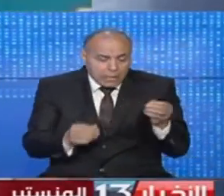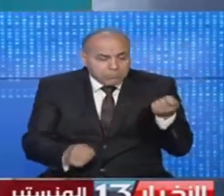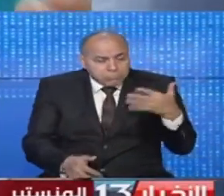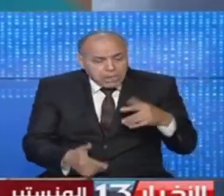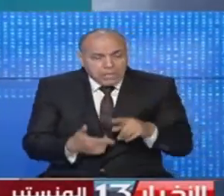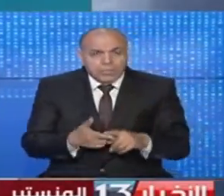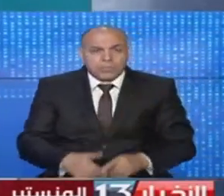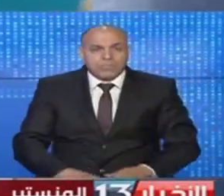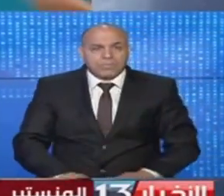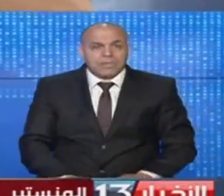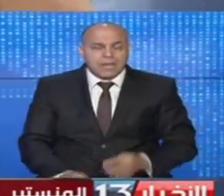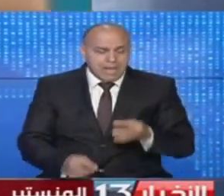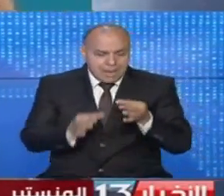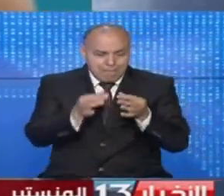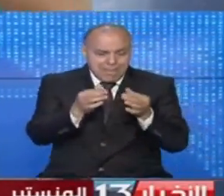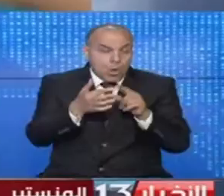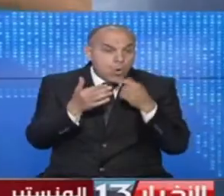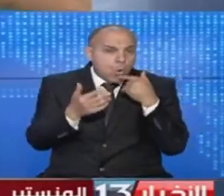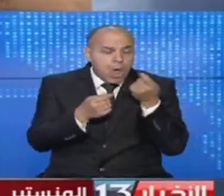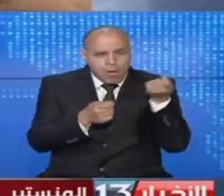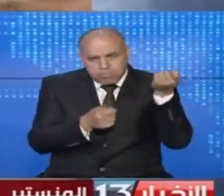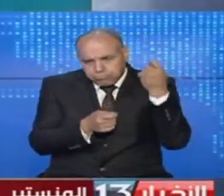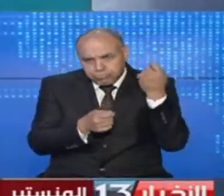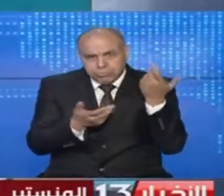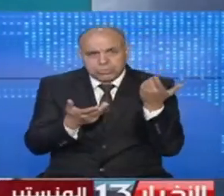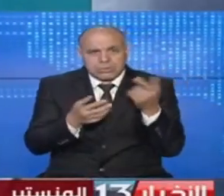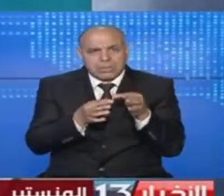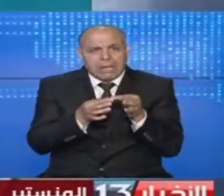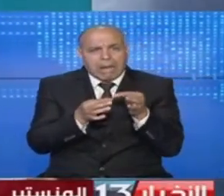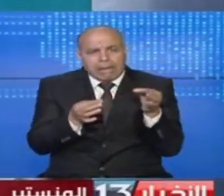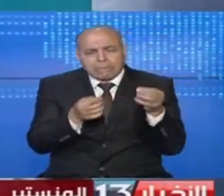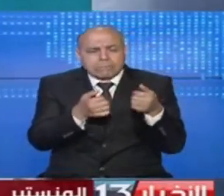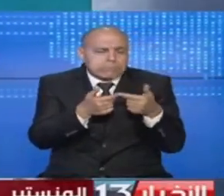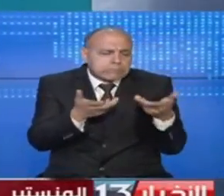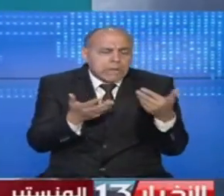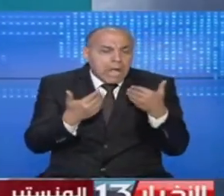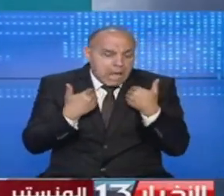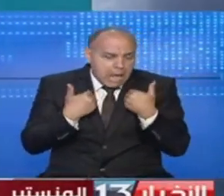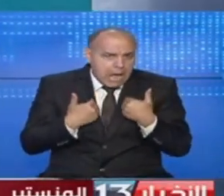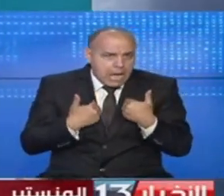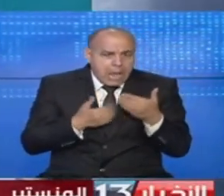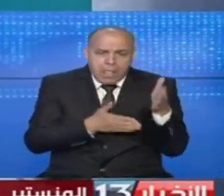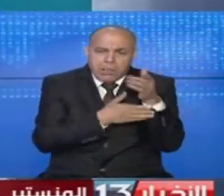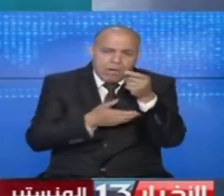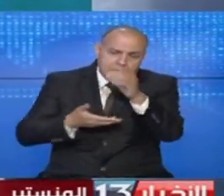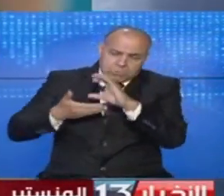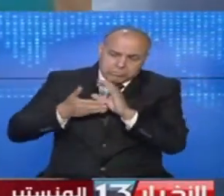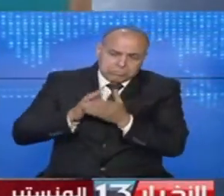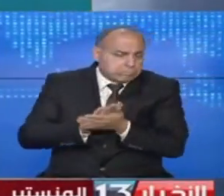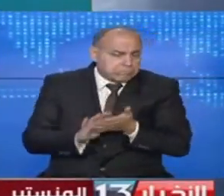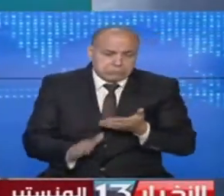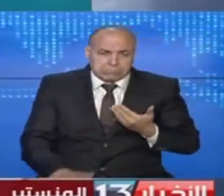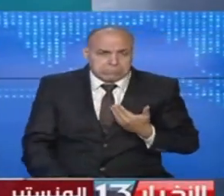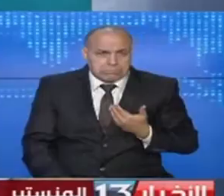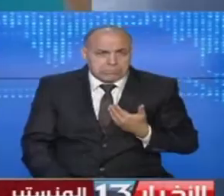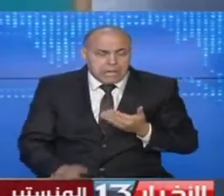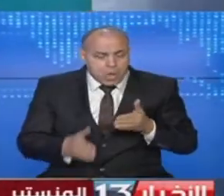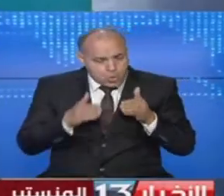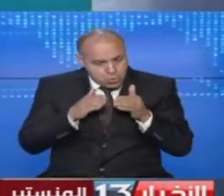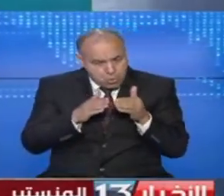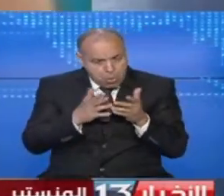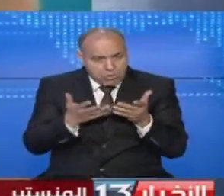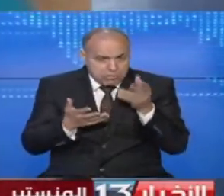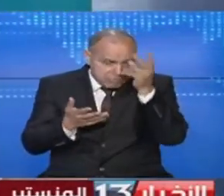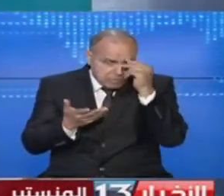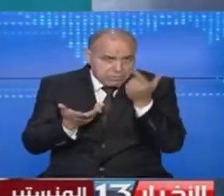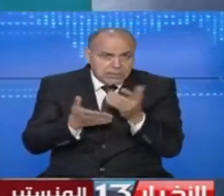كيف. المادة الأولية تو غلات، وبالنسبة لي نحن الدولة ما تمولش، كيما ولادي أنا عاملوا مطلب